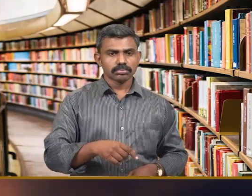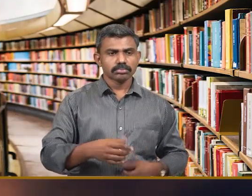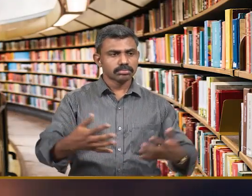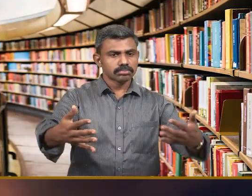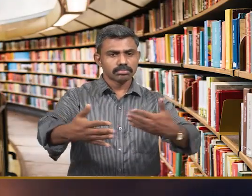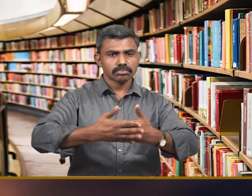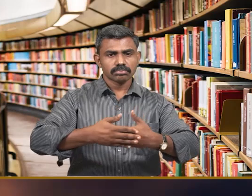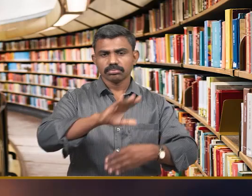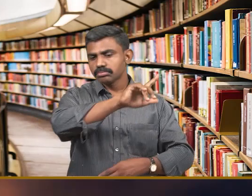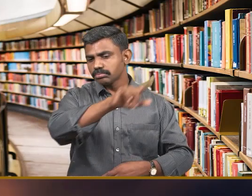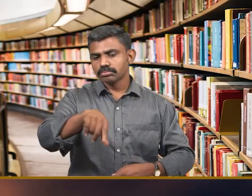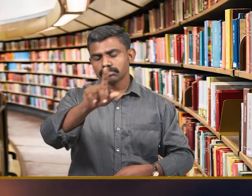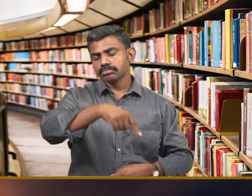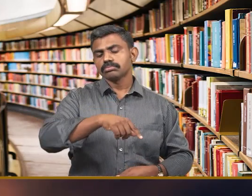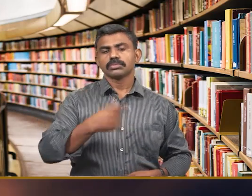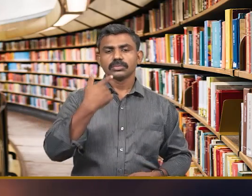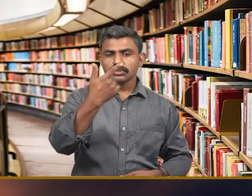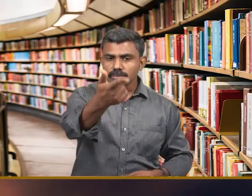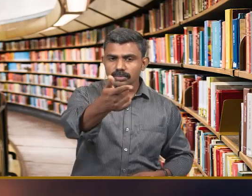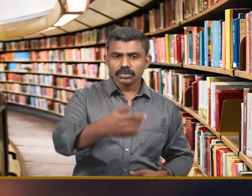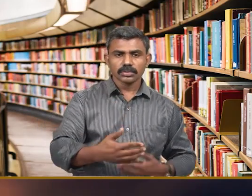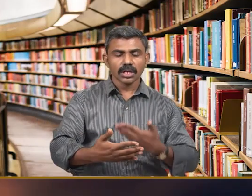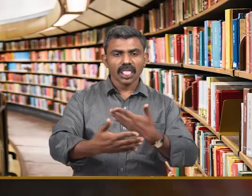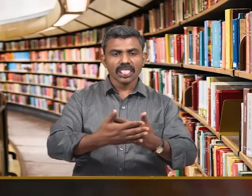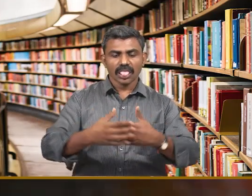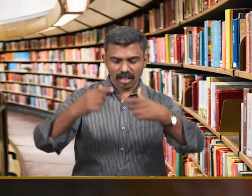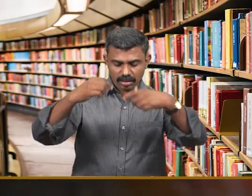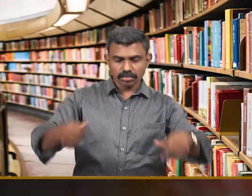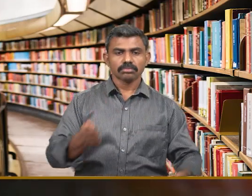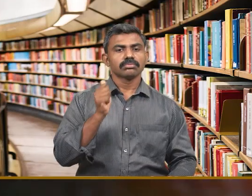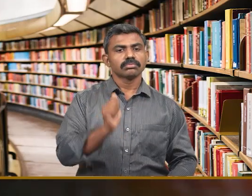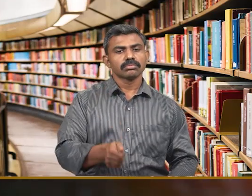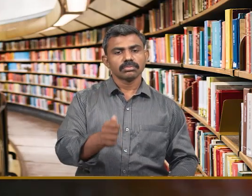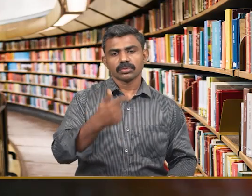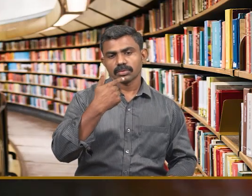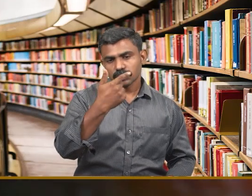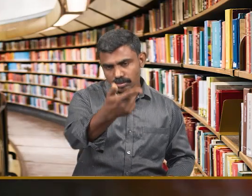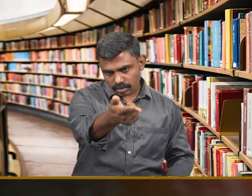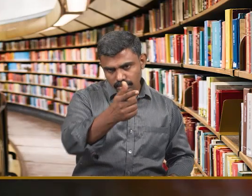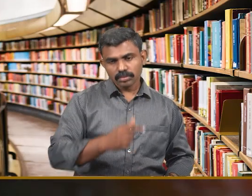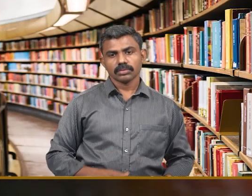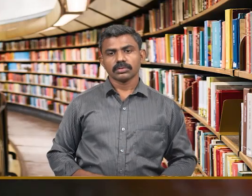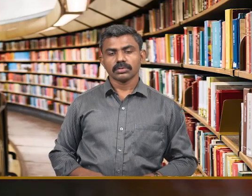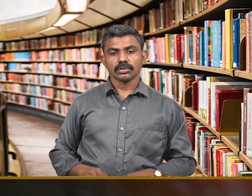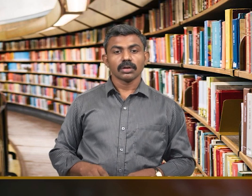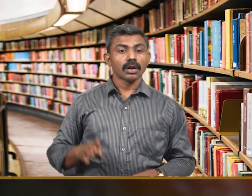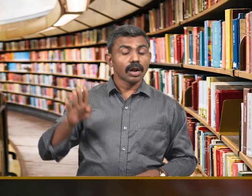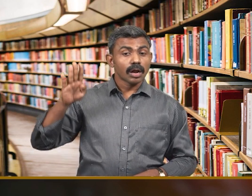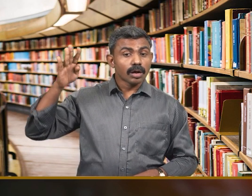இந்த வேலை யாரும் செய்யக்கூடாது அப்படிங்கிறக்கா, அதுக்காக ஒரு தடை சட்டங்கள்லாம் கொண்டு வர்றாரு. ஸோ இந்த மாதிரி கொண்டு வந்ததுனால என்ன ஆச்சுன்னா